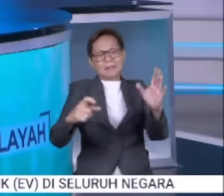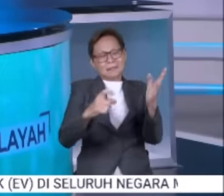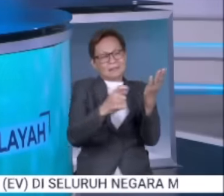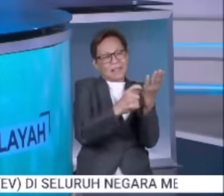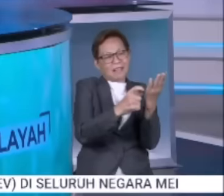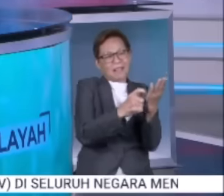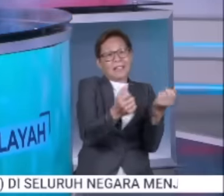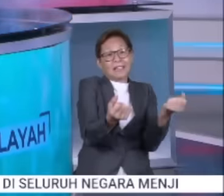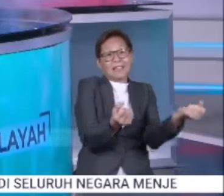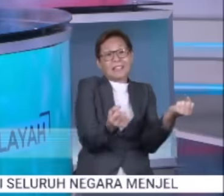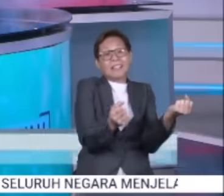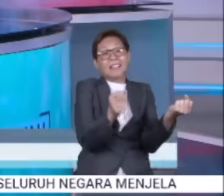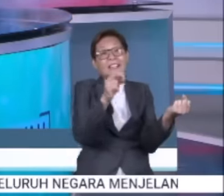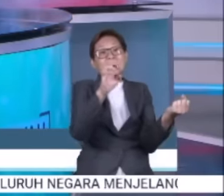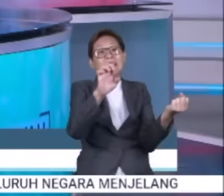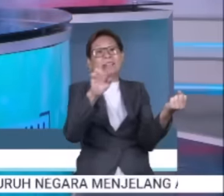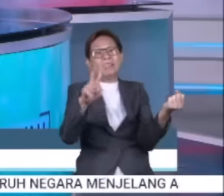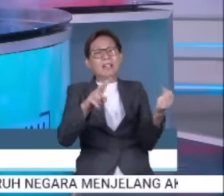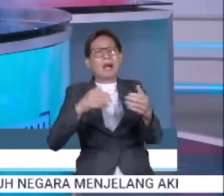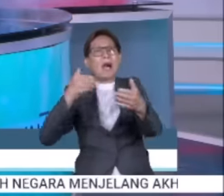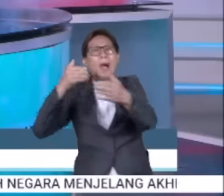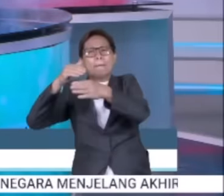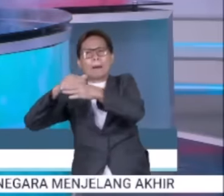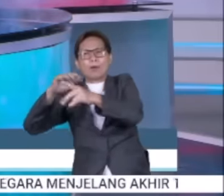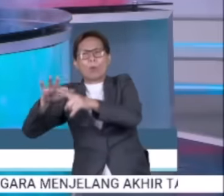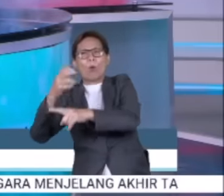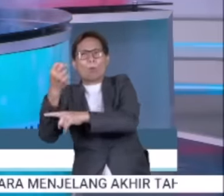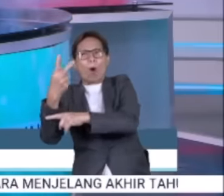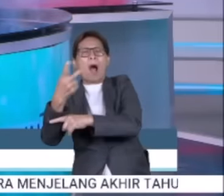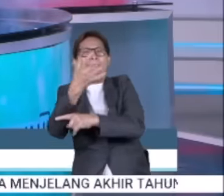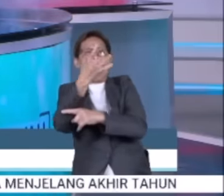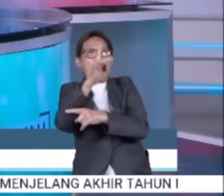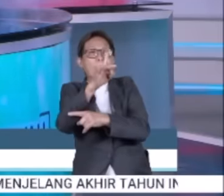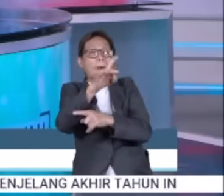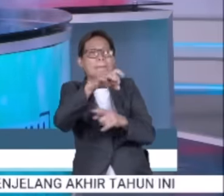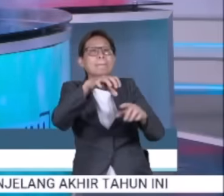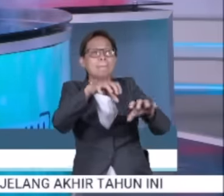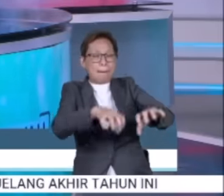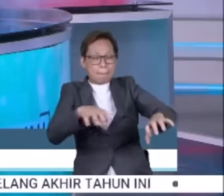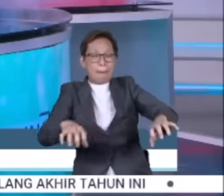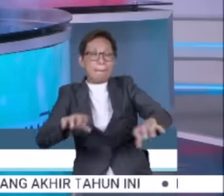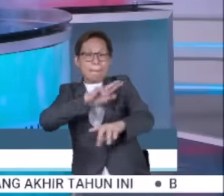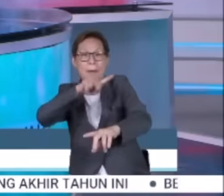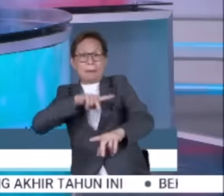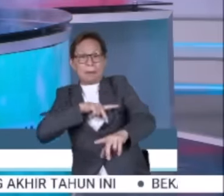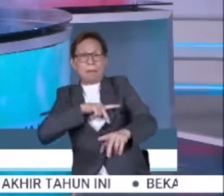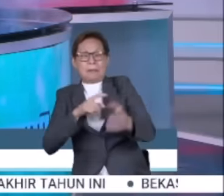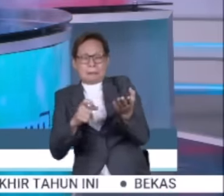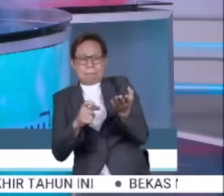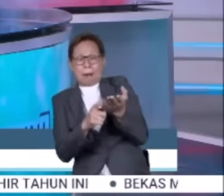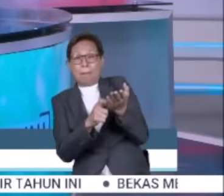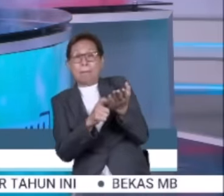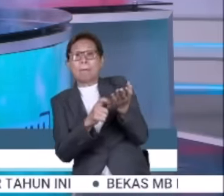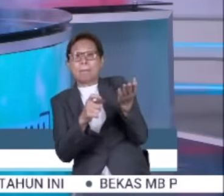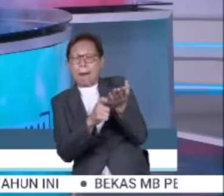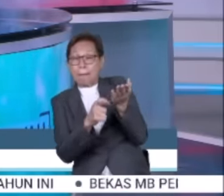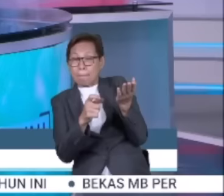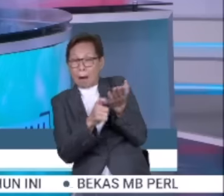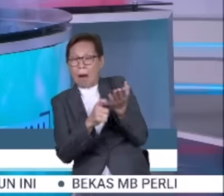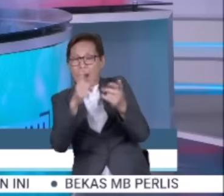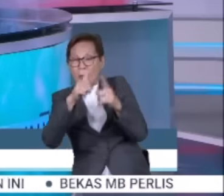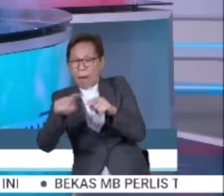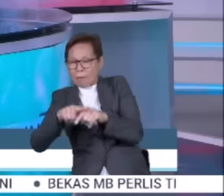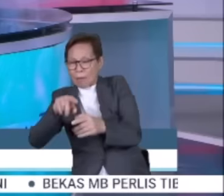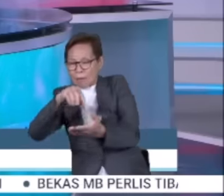elektrik EV menjelang akhir tahun ini di 18 hartanah miliknya. Pengaturan kedudukan pengecas EV itu merangkumi pelbagai